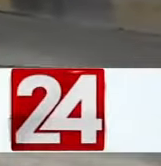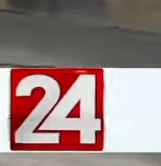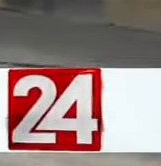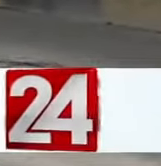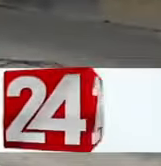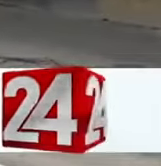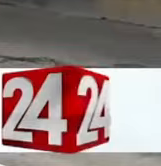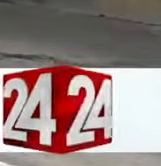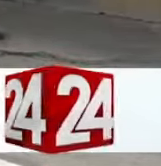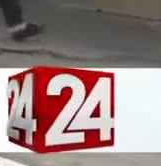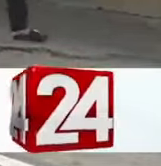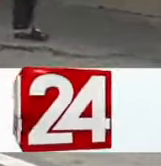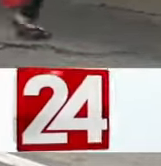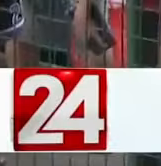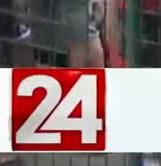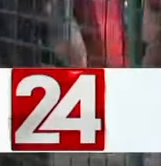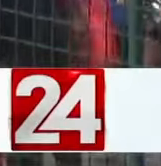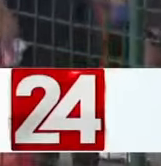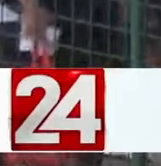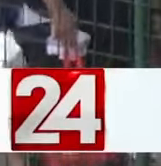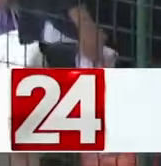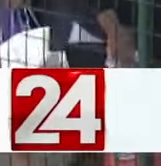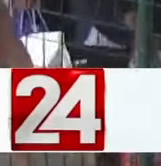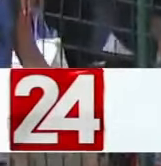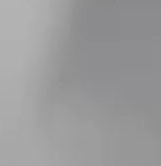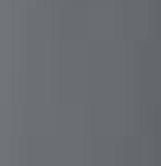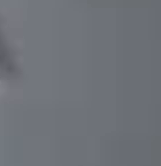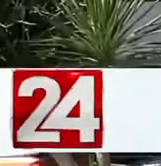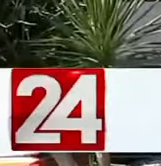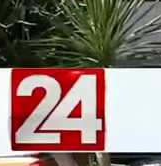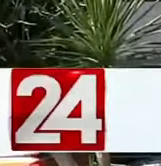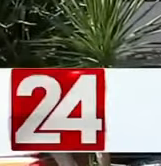Magkano kaya yan at kailan ipatutupad?